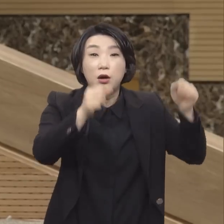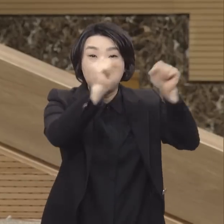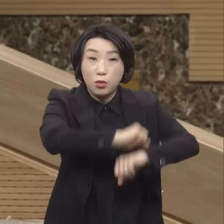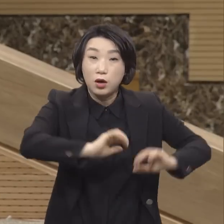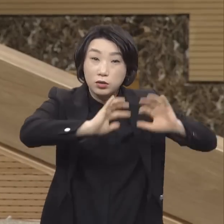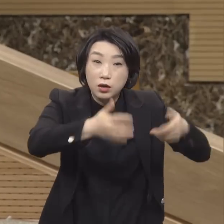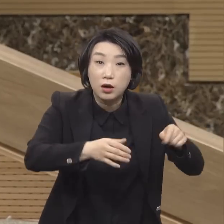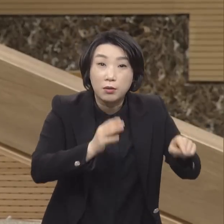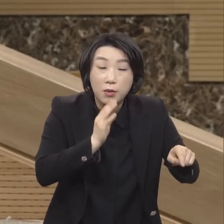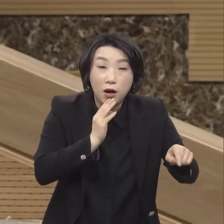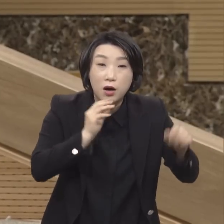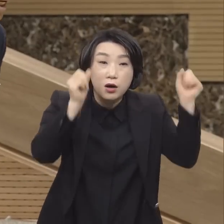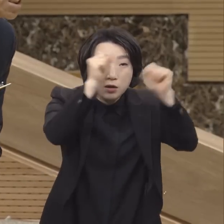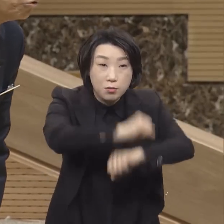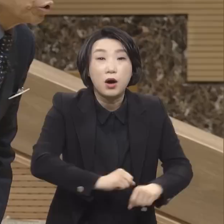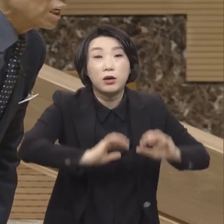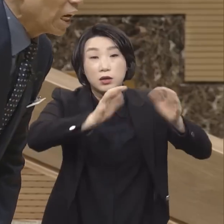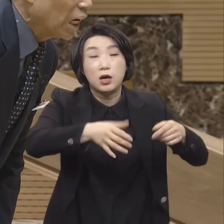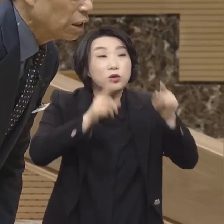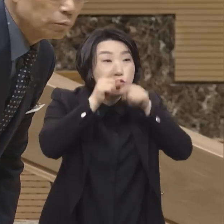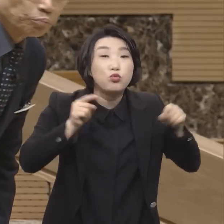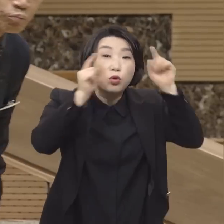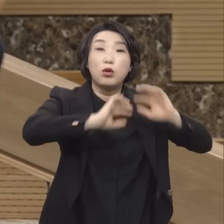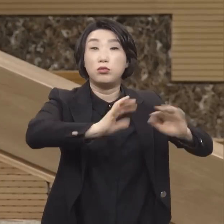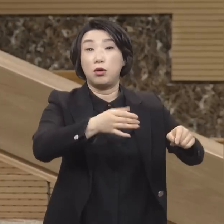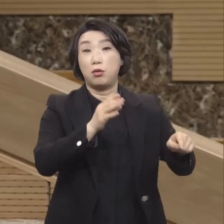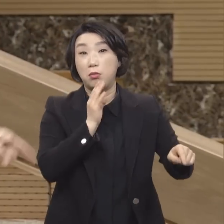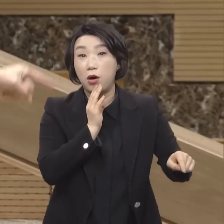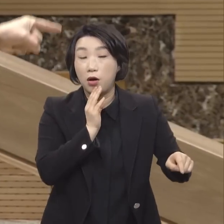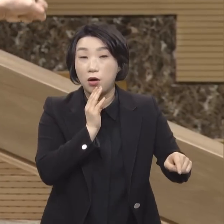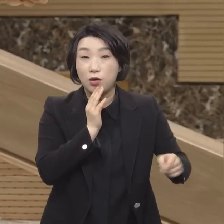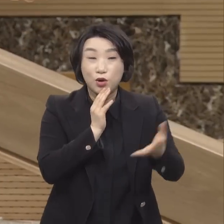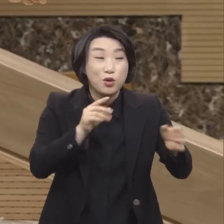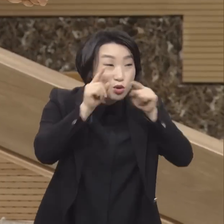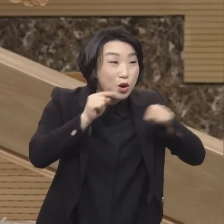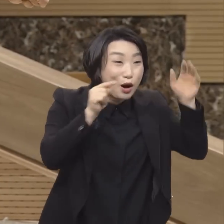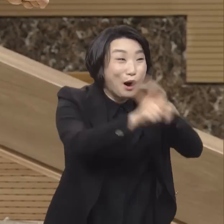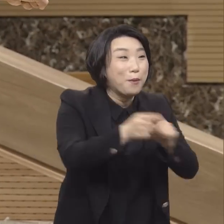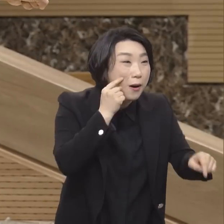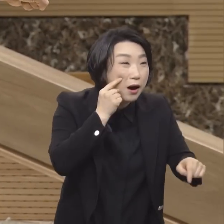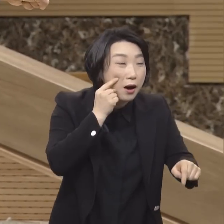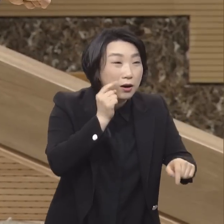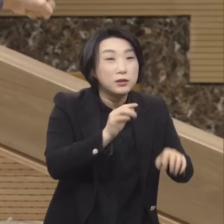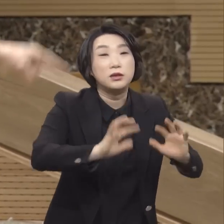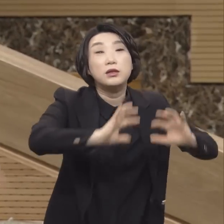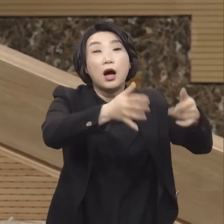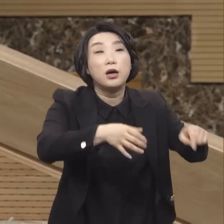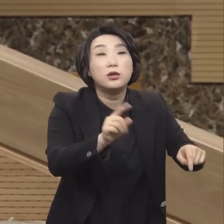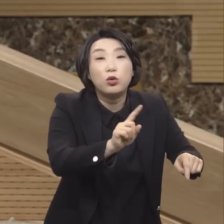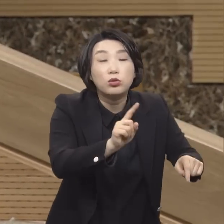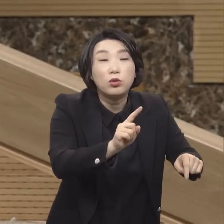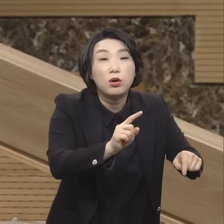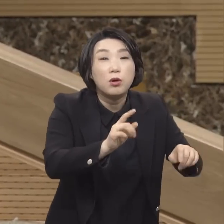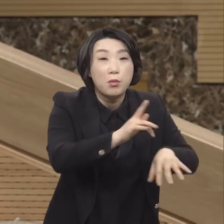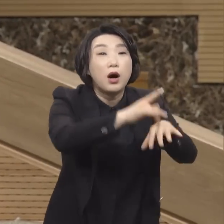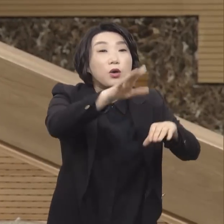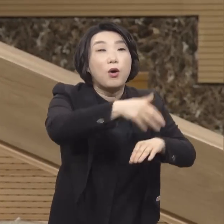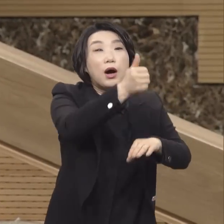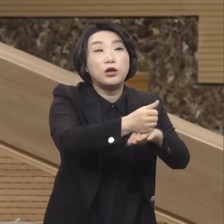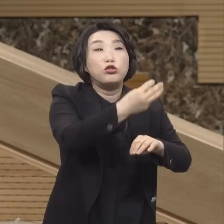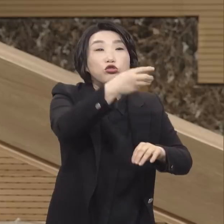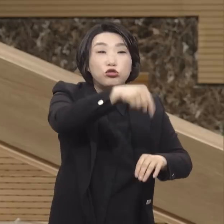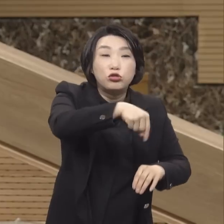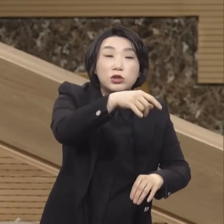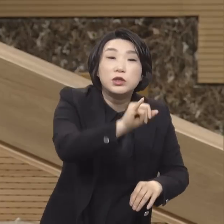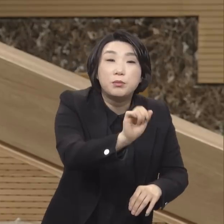나라, 파멸의 나라, 지옥의 나라. 지옥 가면 그 나라가 서 있는 나라가 그 나라. 마왕